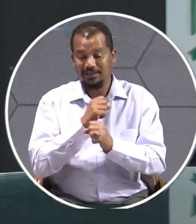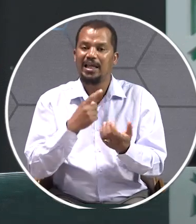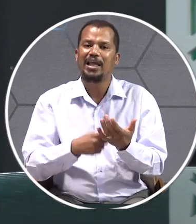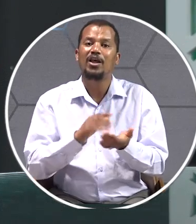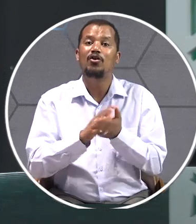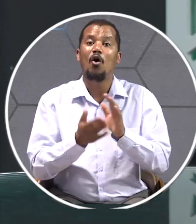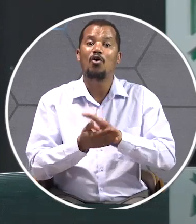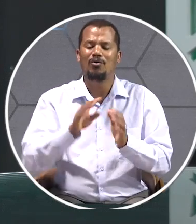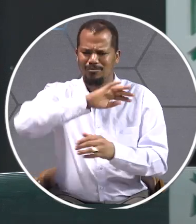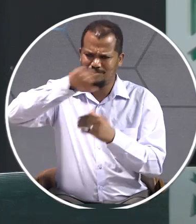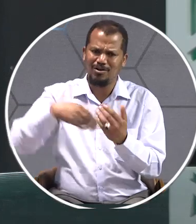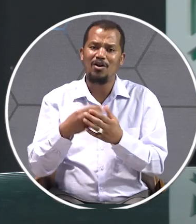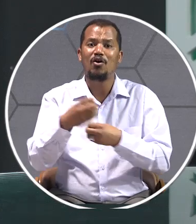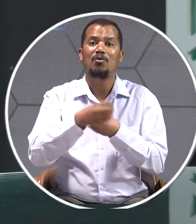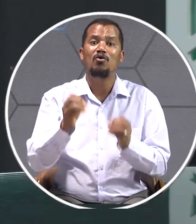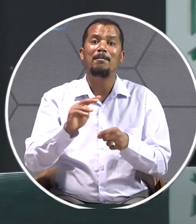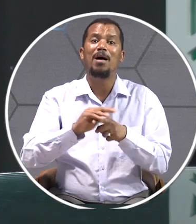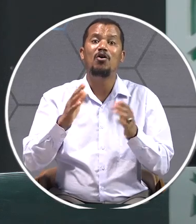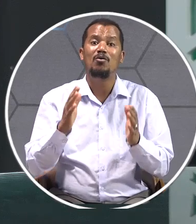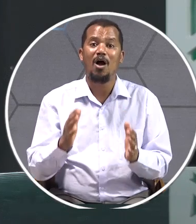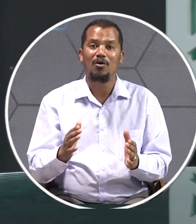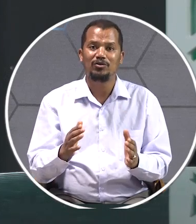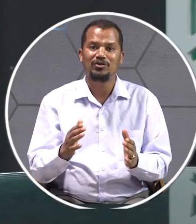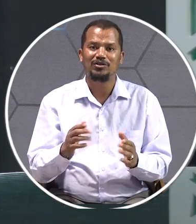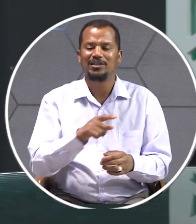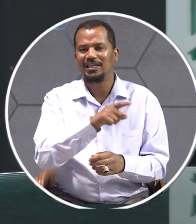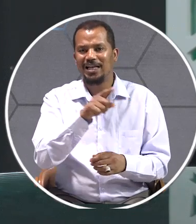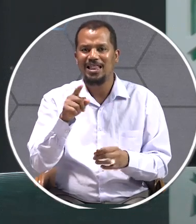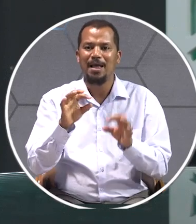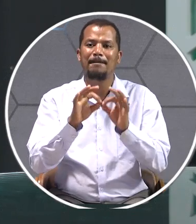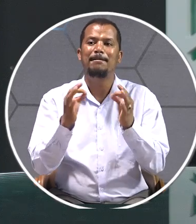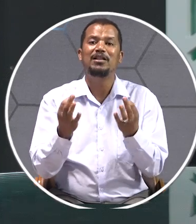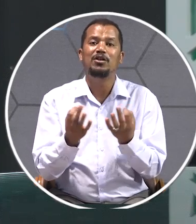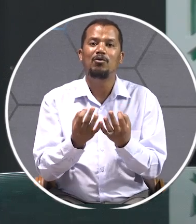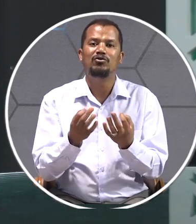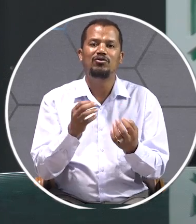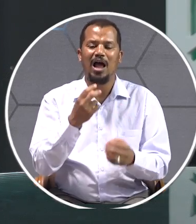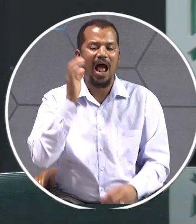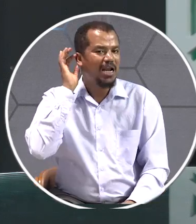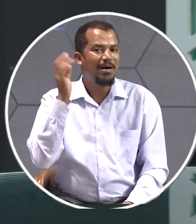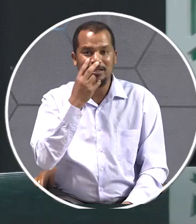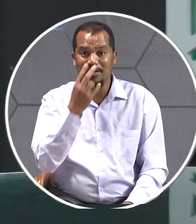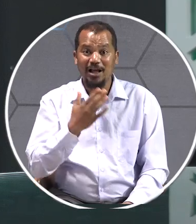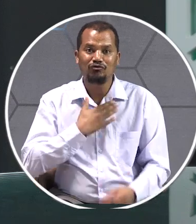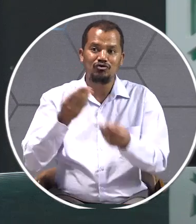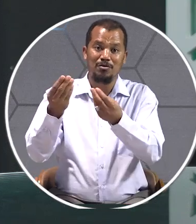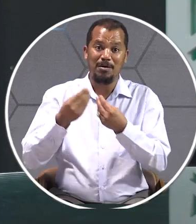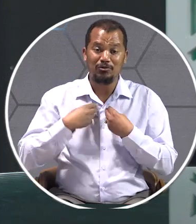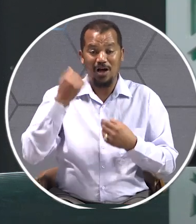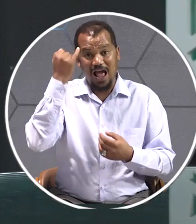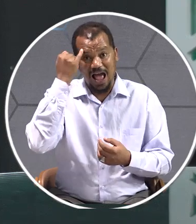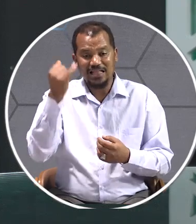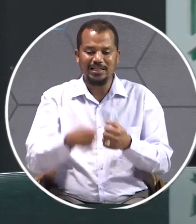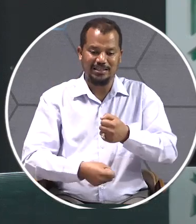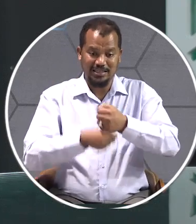ይህ የሆነው ደግሞ መላው የስቱዲዮ ባለሙያዎች ተባብረው እናንተ ቤተሰቦቻችን አድማጭ ተመልካቾቻችን በምትሰጡን